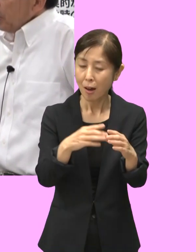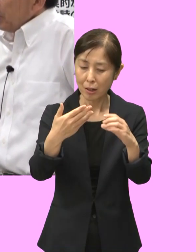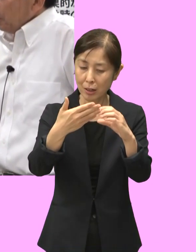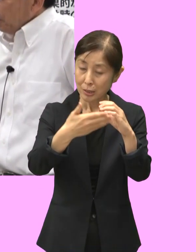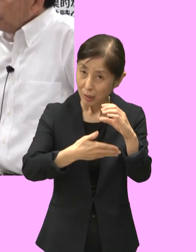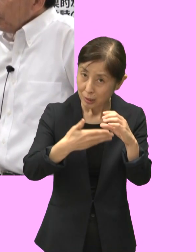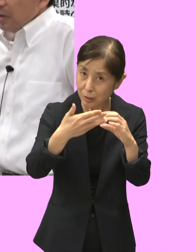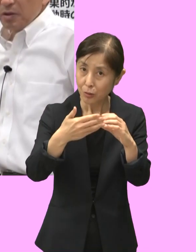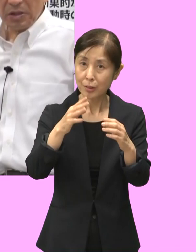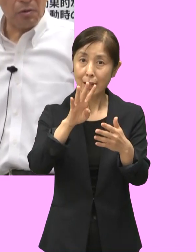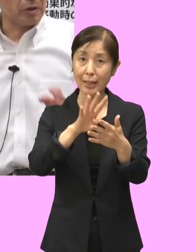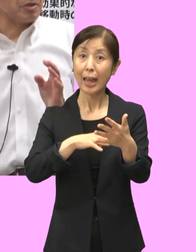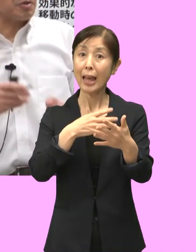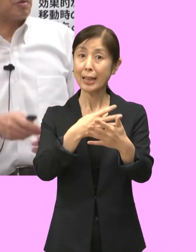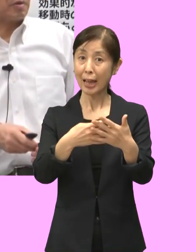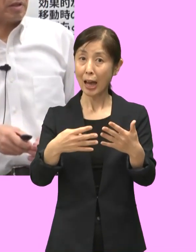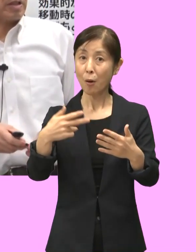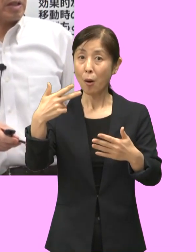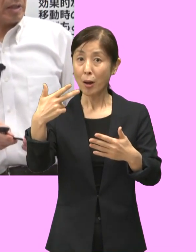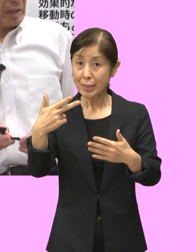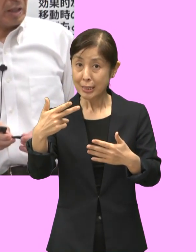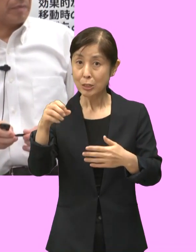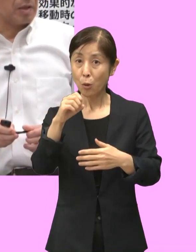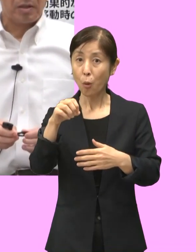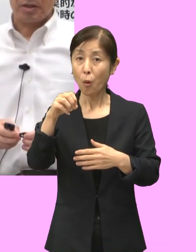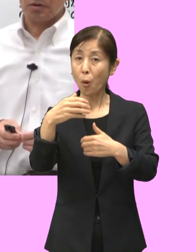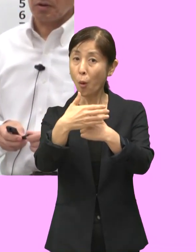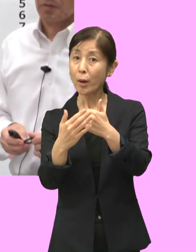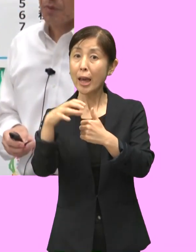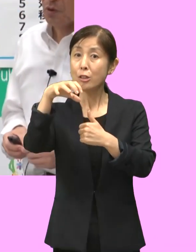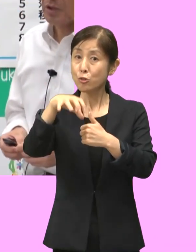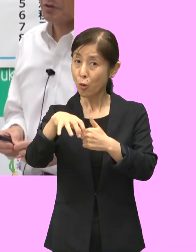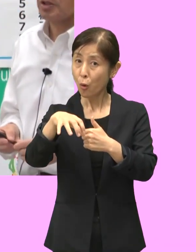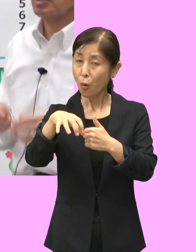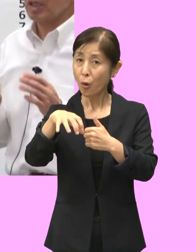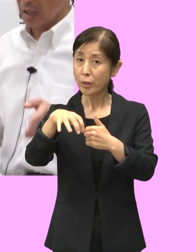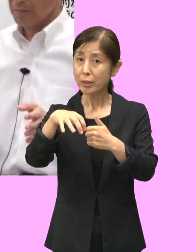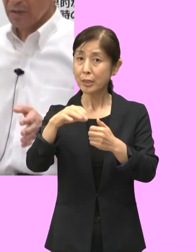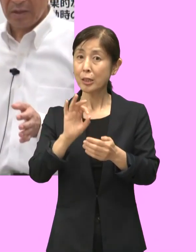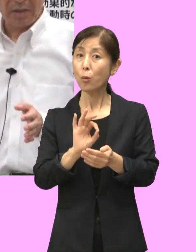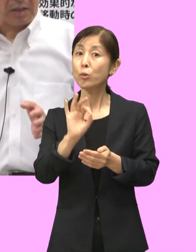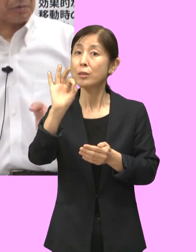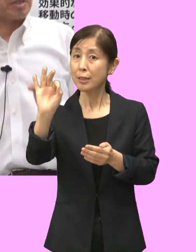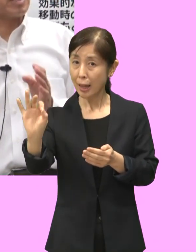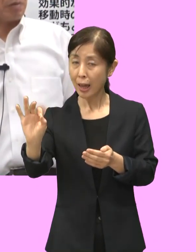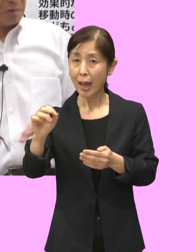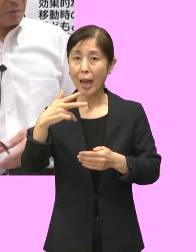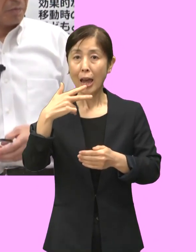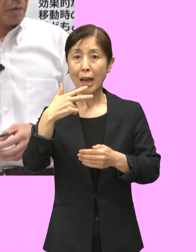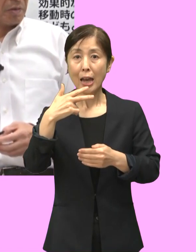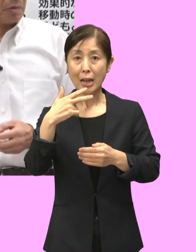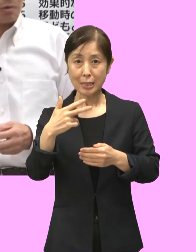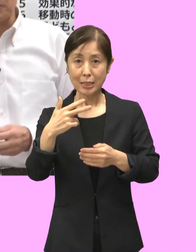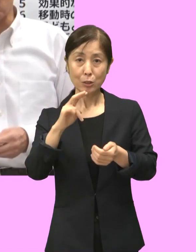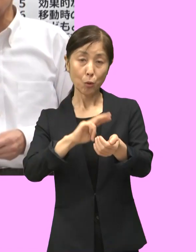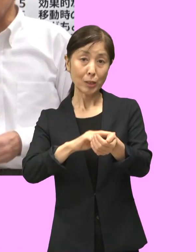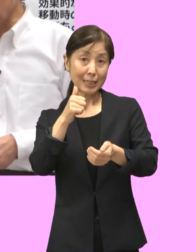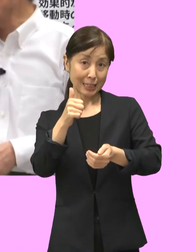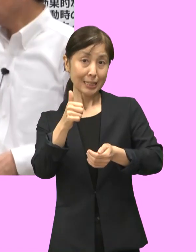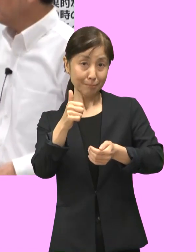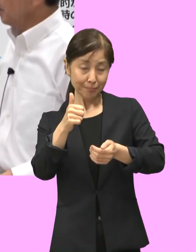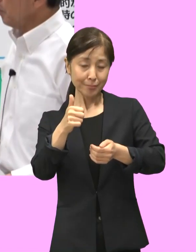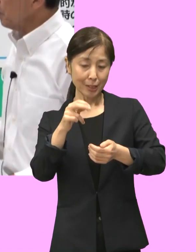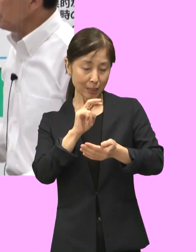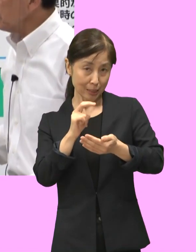画像データを市の保健所に送っていただいて、市の保健所の医師が診断をするとい ということにしておりまし